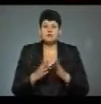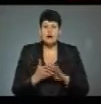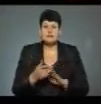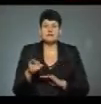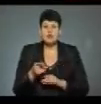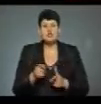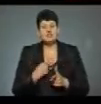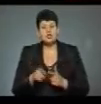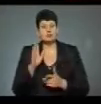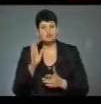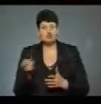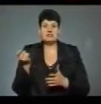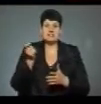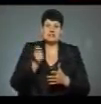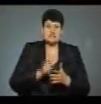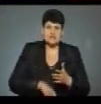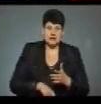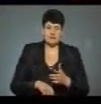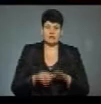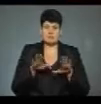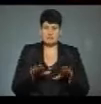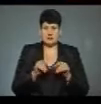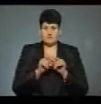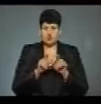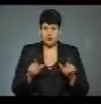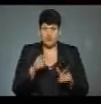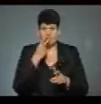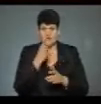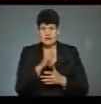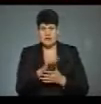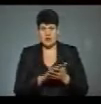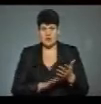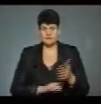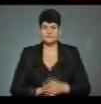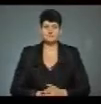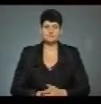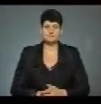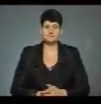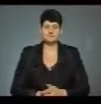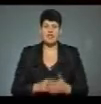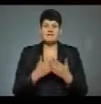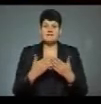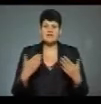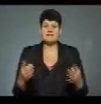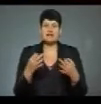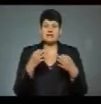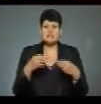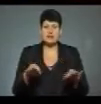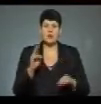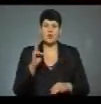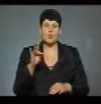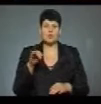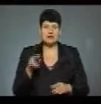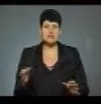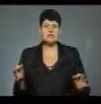та чи будуть закривати на карантин місцеві школи – дивіться далі. Виставку «Незалежність. Крути з лука» до